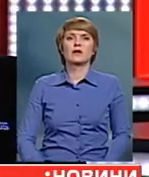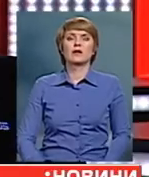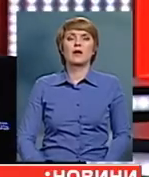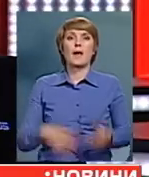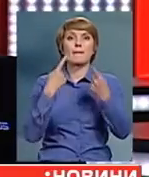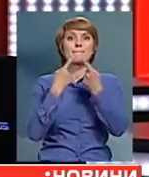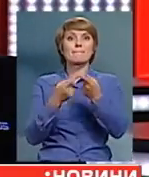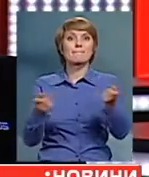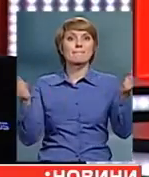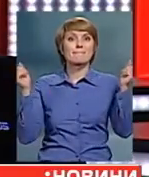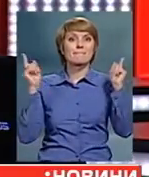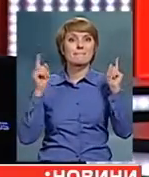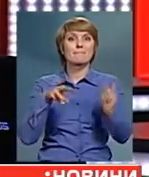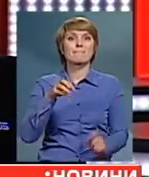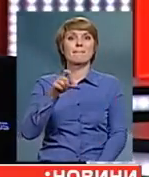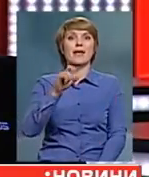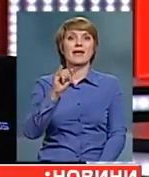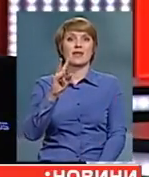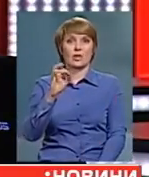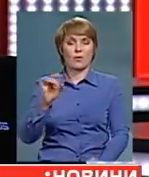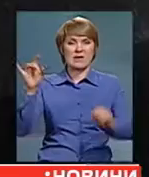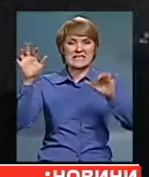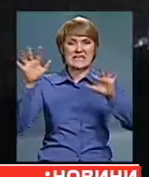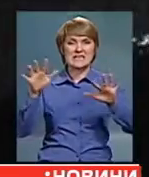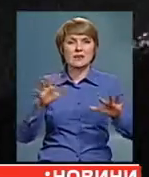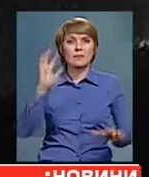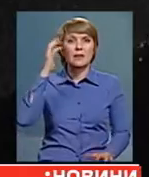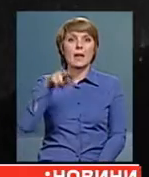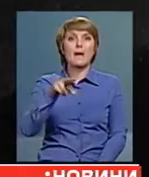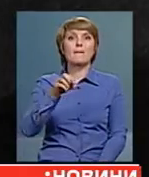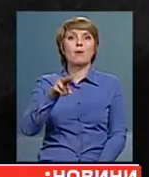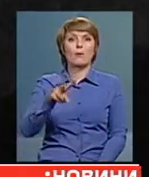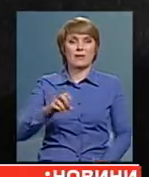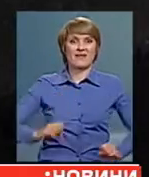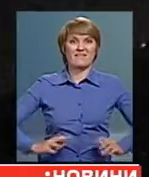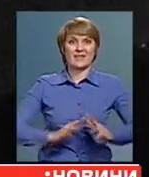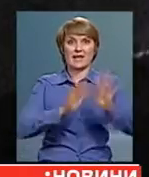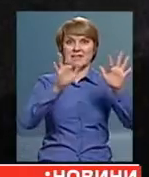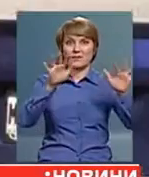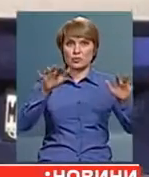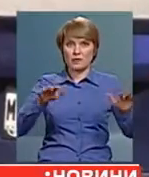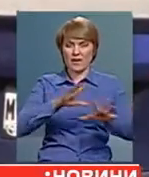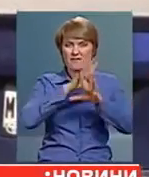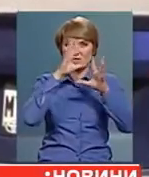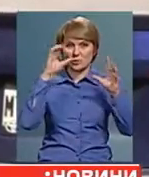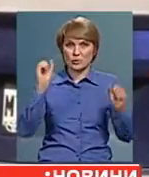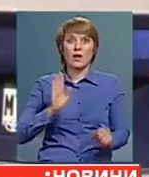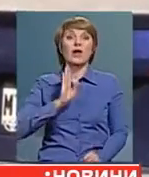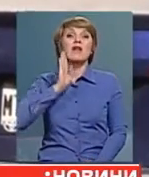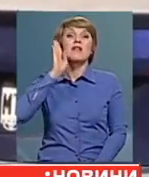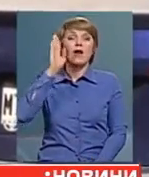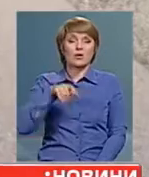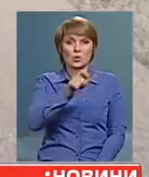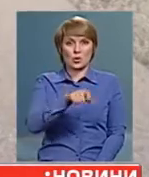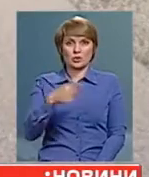Мехіко засипало попелом. Так вивергається вулкан Попокатепетль. Він прокинувся вночі, а під ранок жителі мексиканської столиці